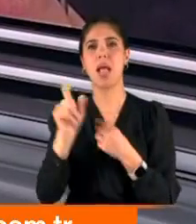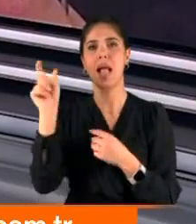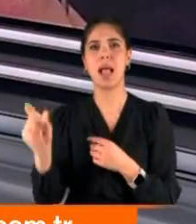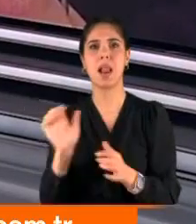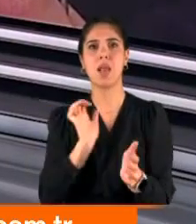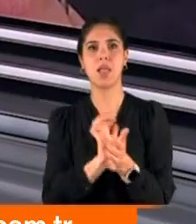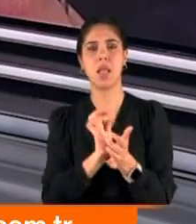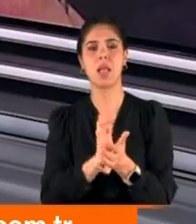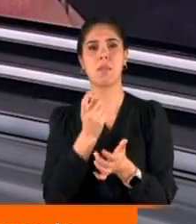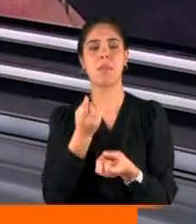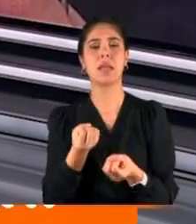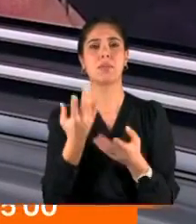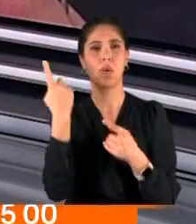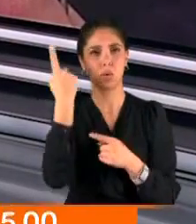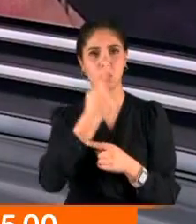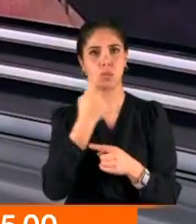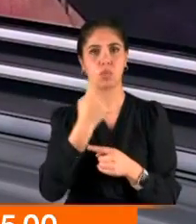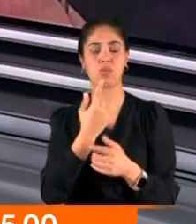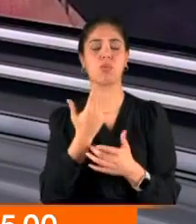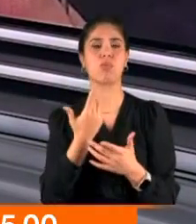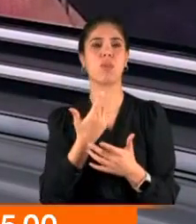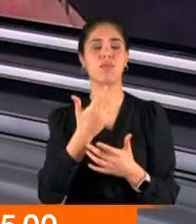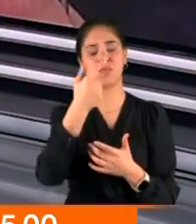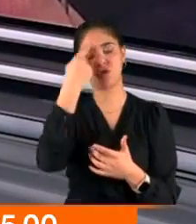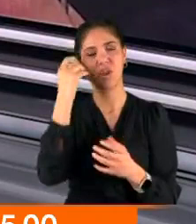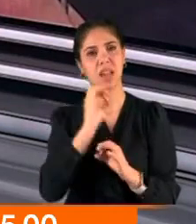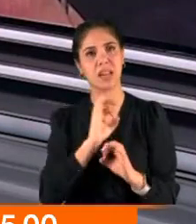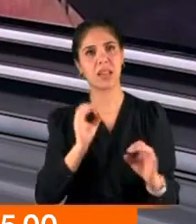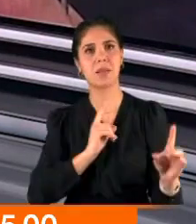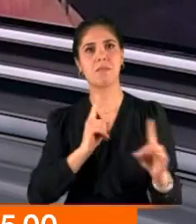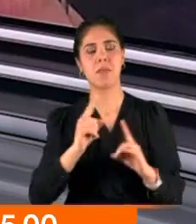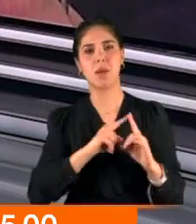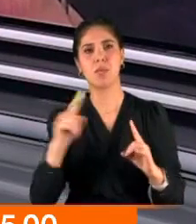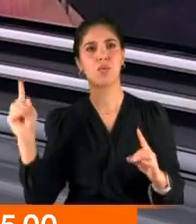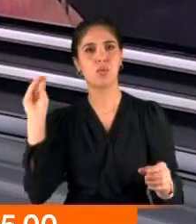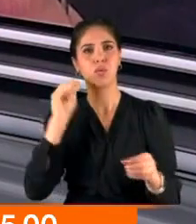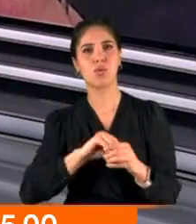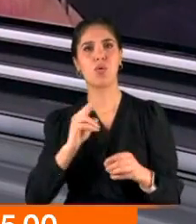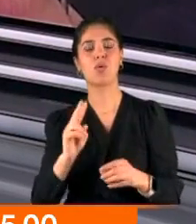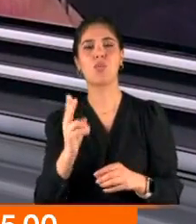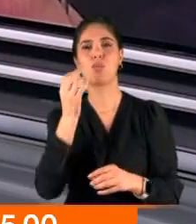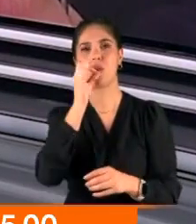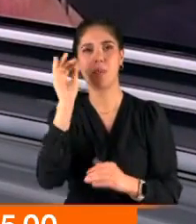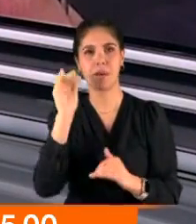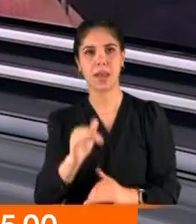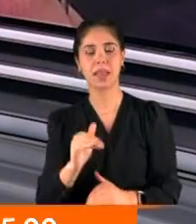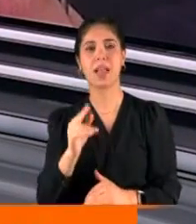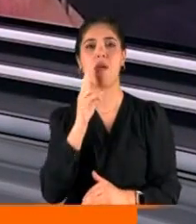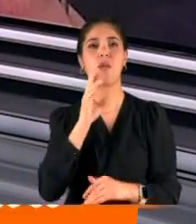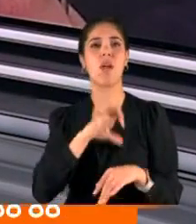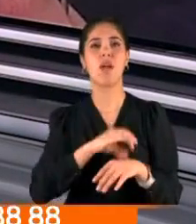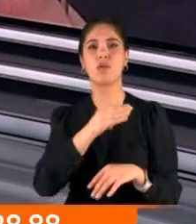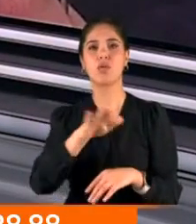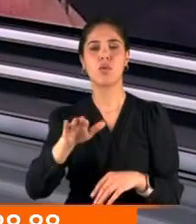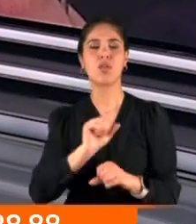ailesi de maddi durumu yeterli olmadığı için çaresiz kaldı ve mahkeme sürecinin sonunda müjdeli haber geldi. Artık diyabetli çocukların